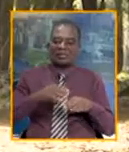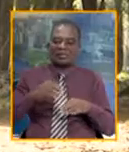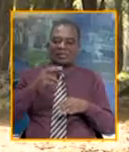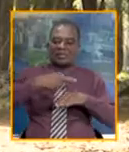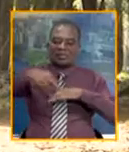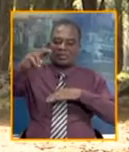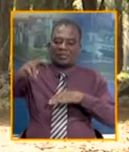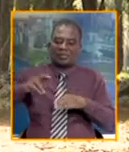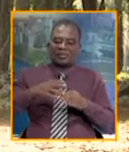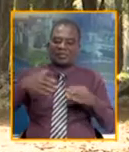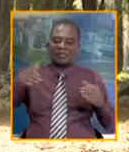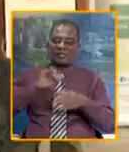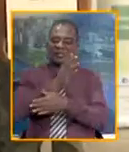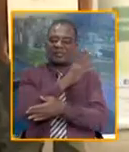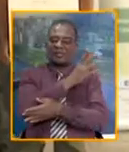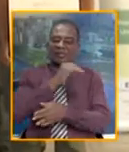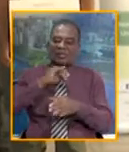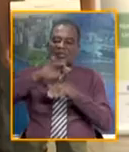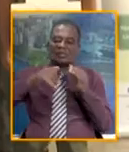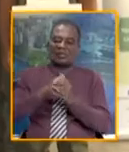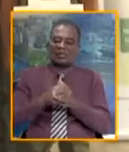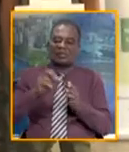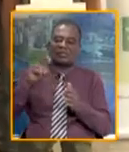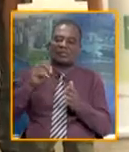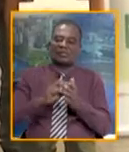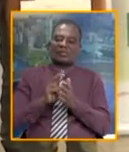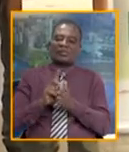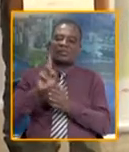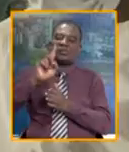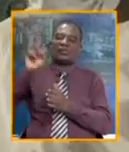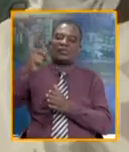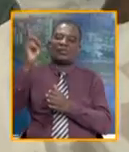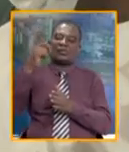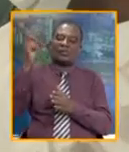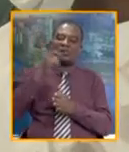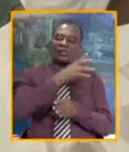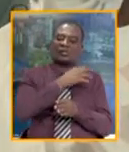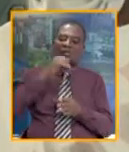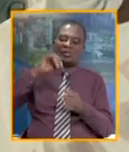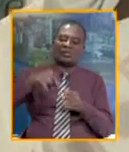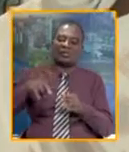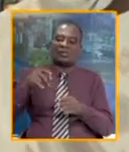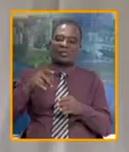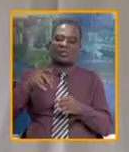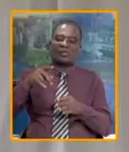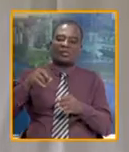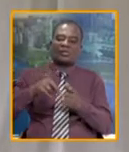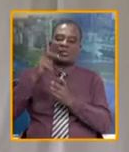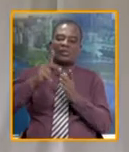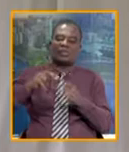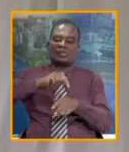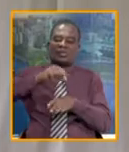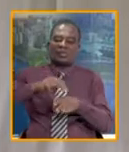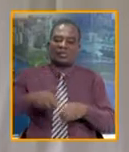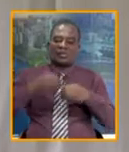et d'extension des forêts. Ce sont au total 12 drones que le PNUD, Programme des Nations Unies pour le Développement, a